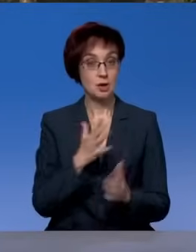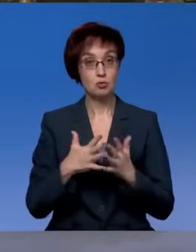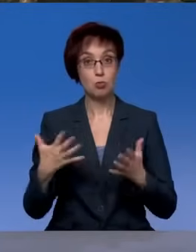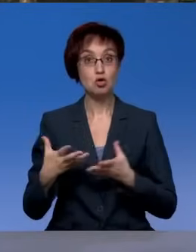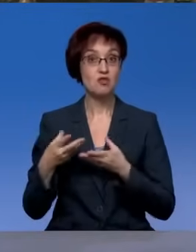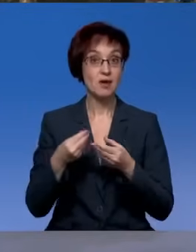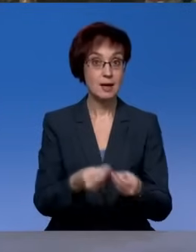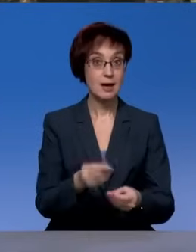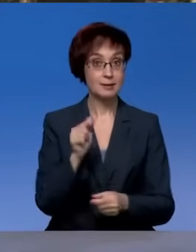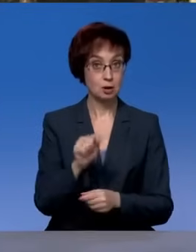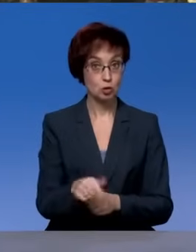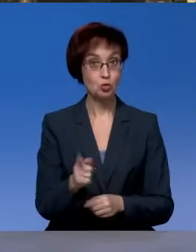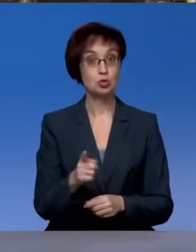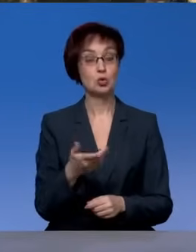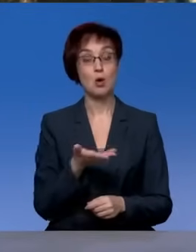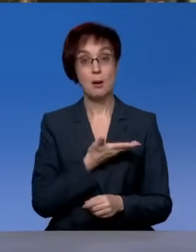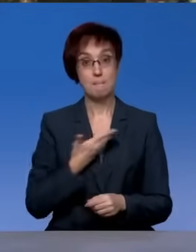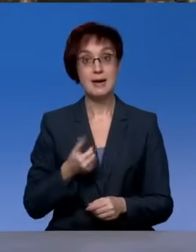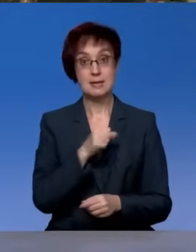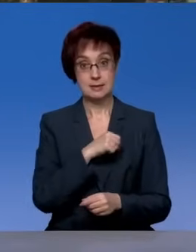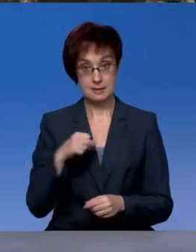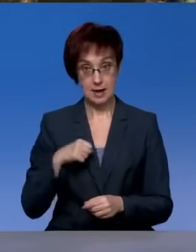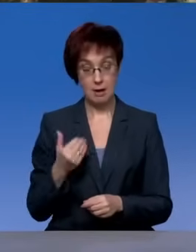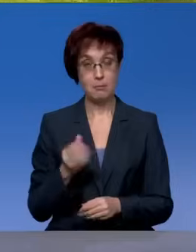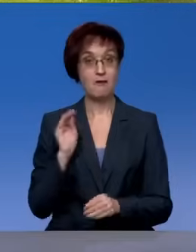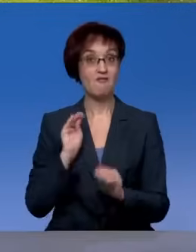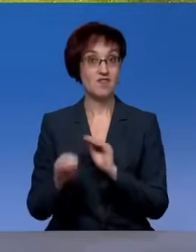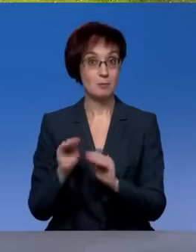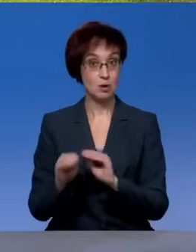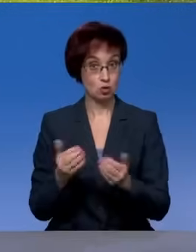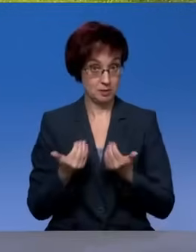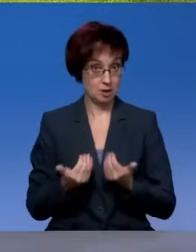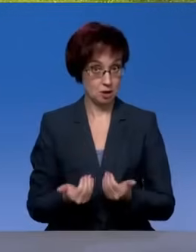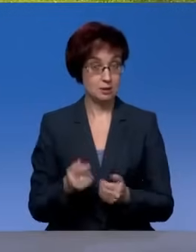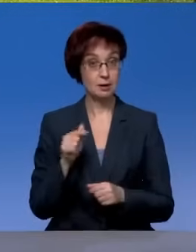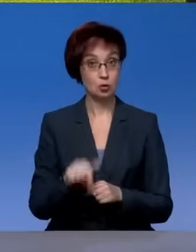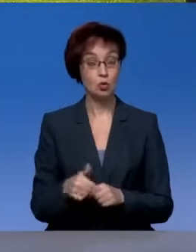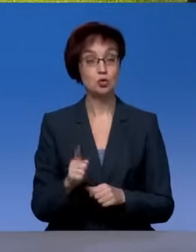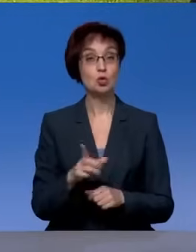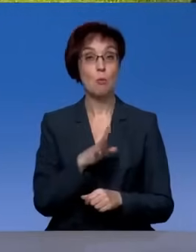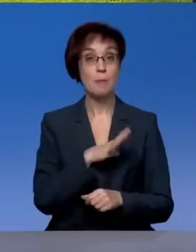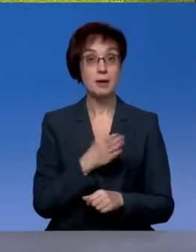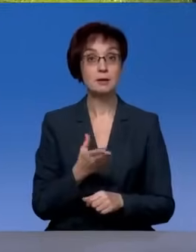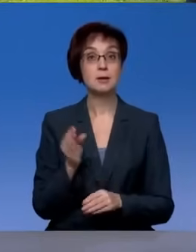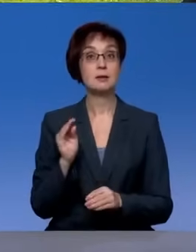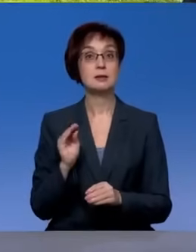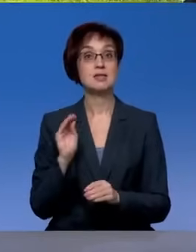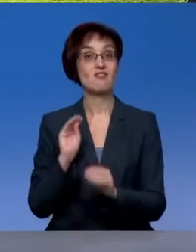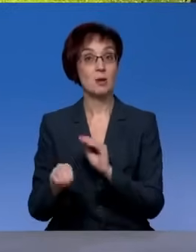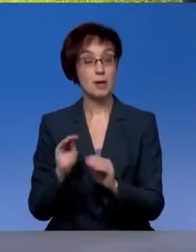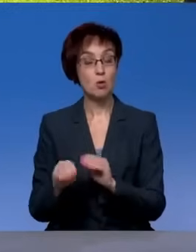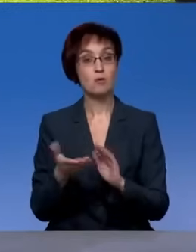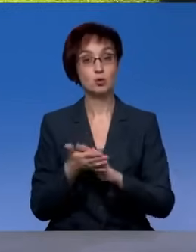то, что мы сами формируем конкретно сейчас, а то, что сформировано было условно 10 лет